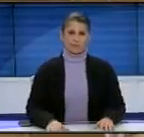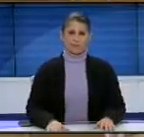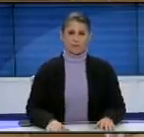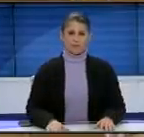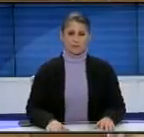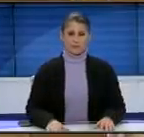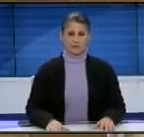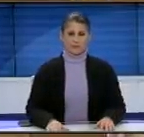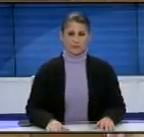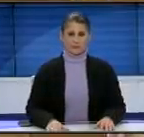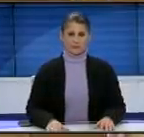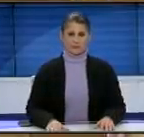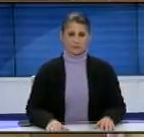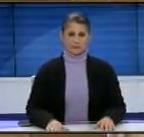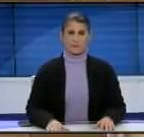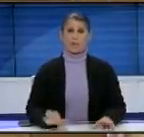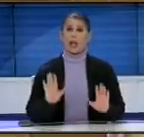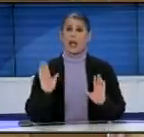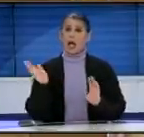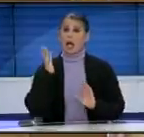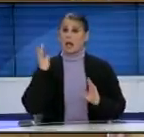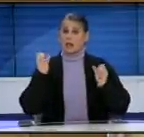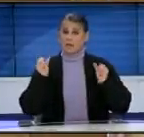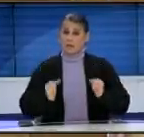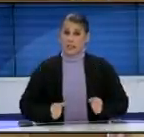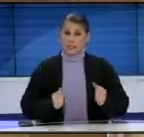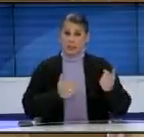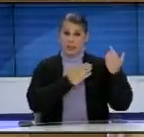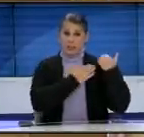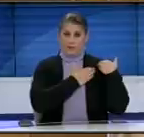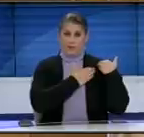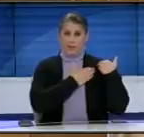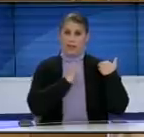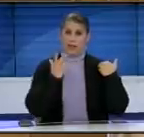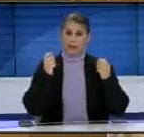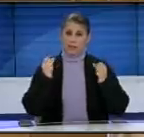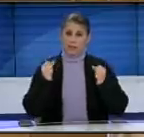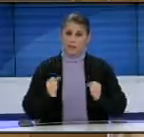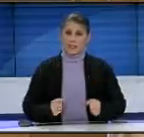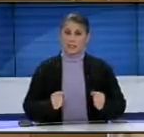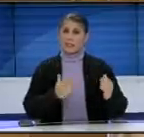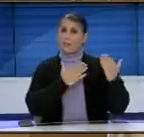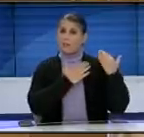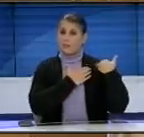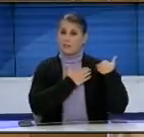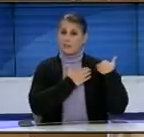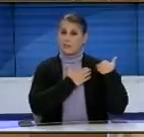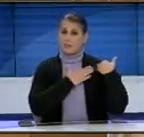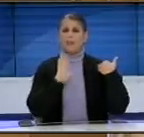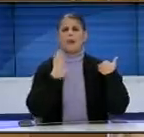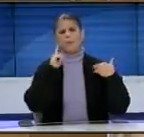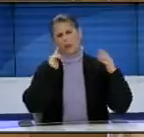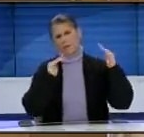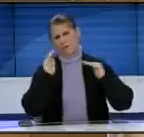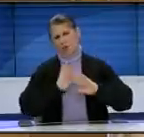Και αν η βασική μας ευθύνη, και αν η βασική, με συγχωρείτε, ευθύνη, δεν υπάρχει